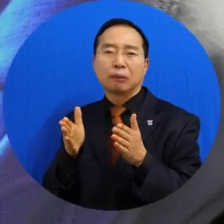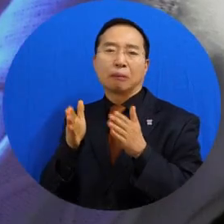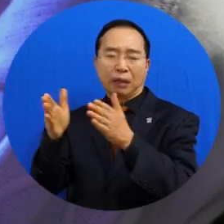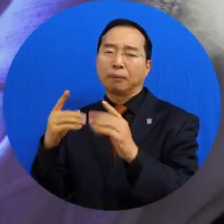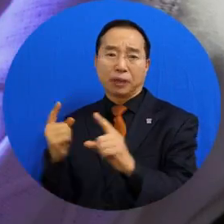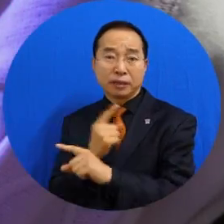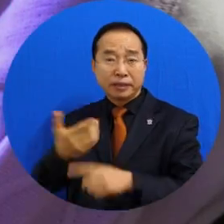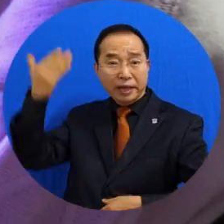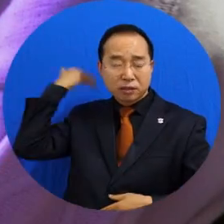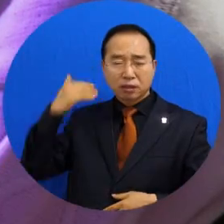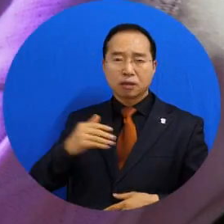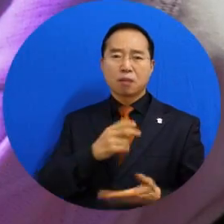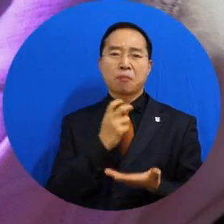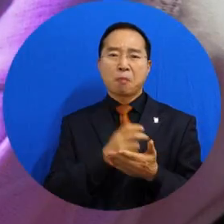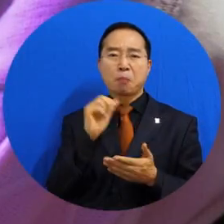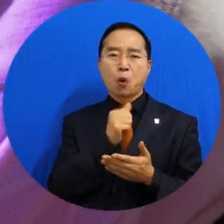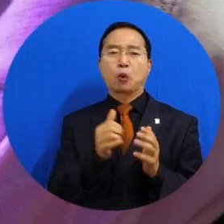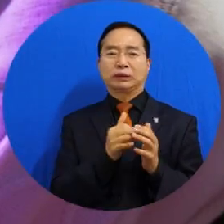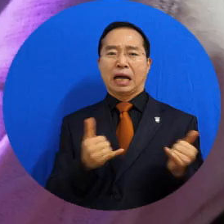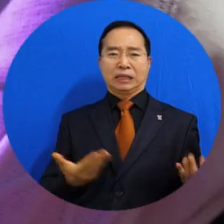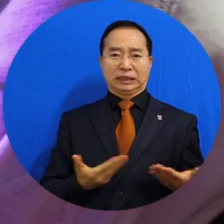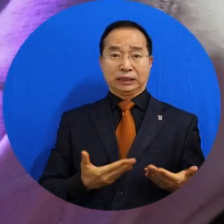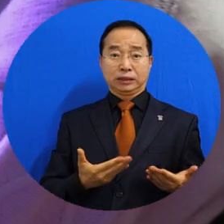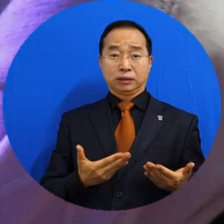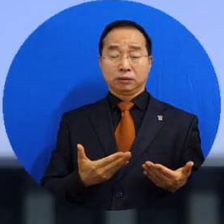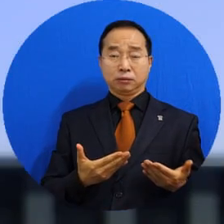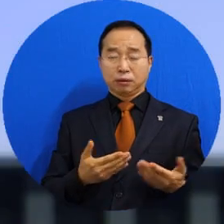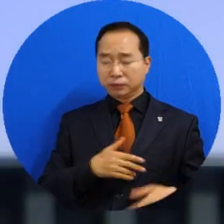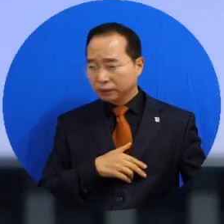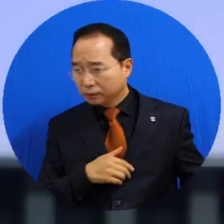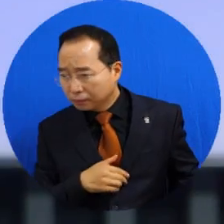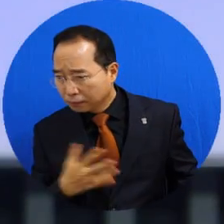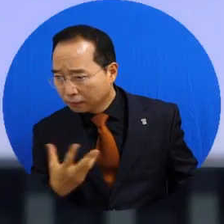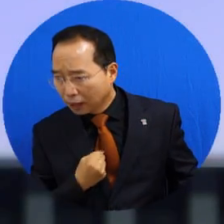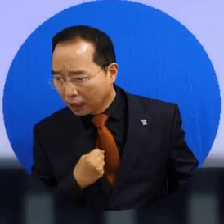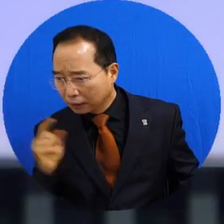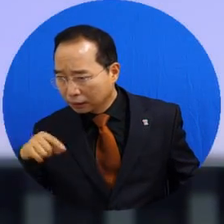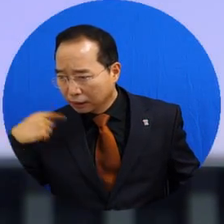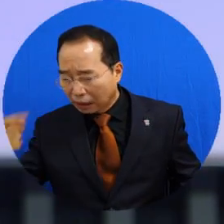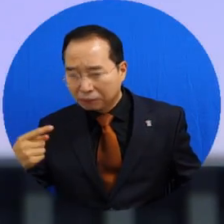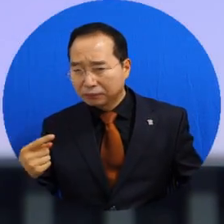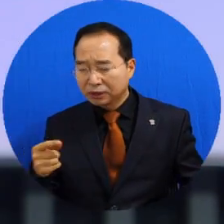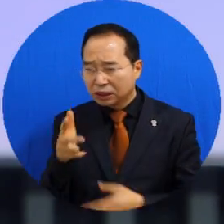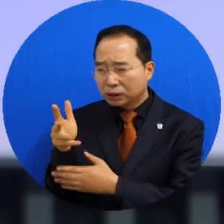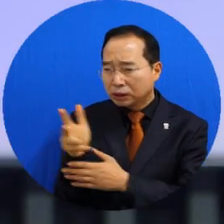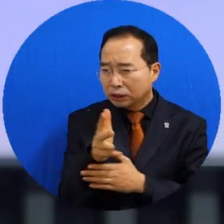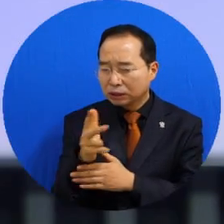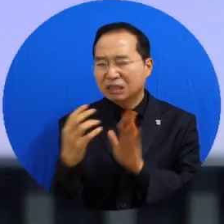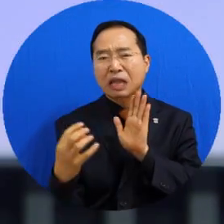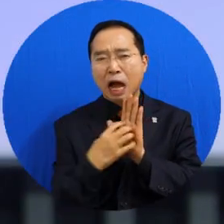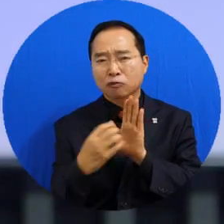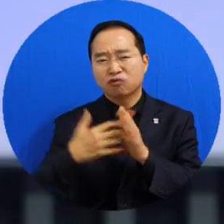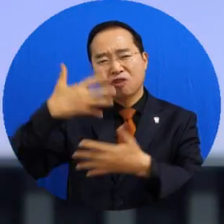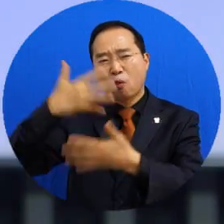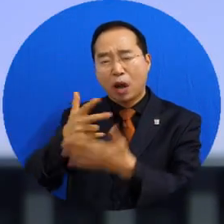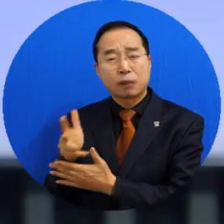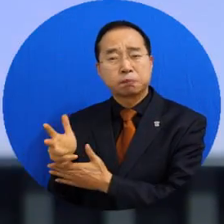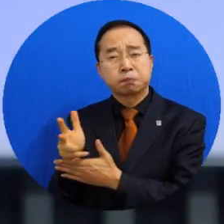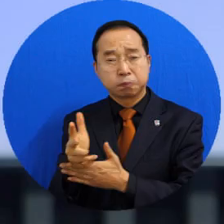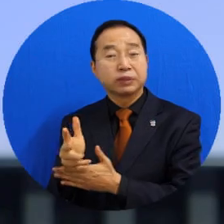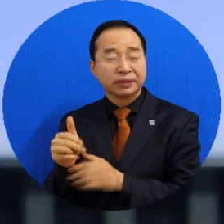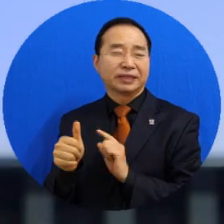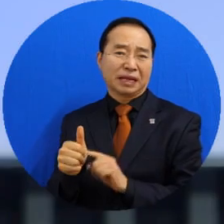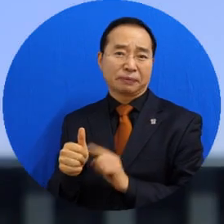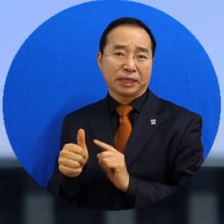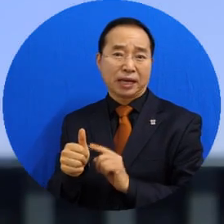전도 유망했던 변호사였는데 돌연 카메라를 들고 다큐멘터리를 찍게 된 건데요. 오늘 다큐